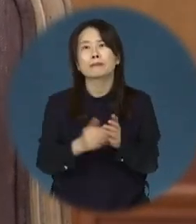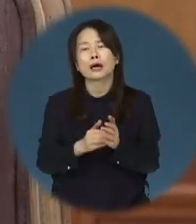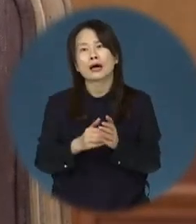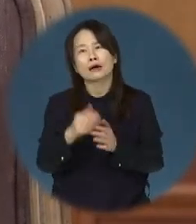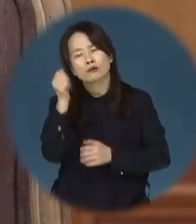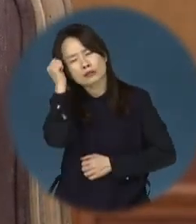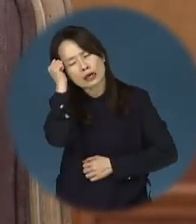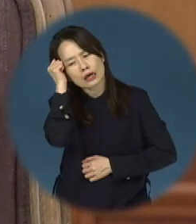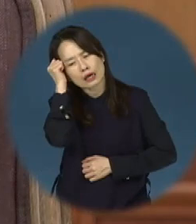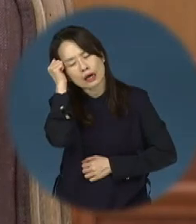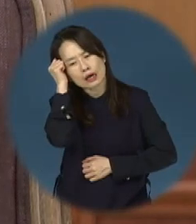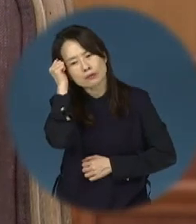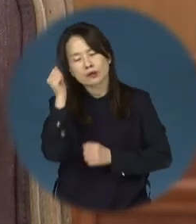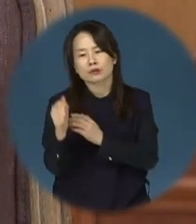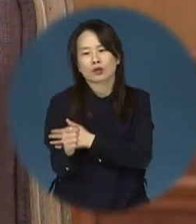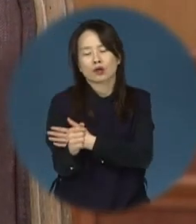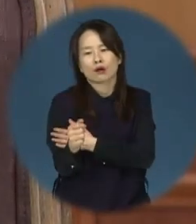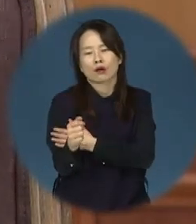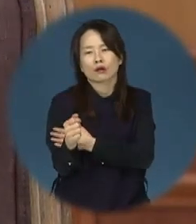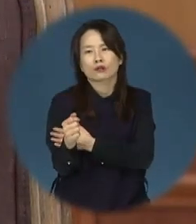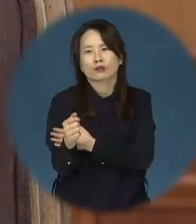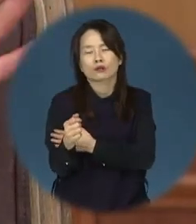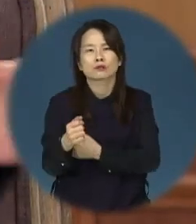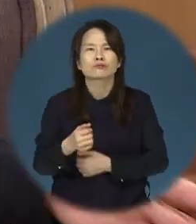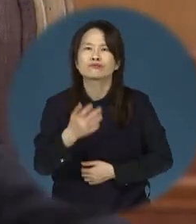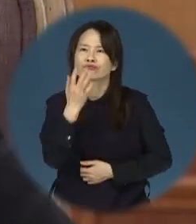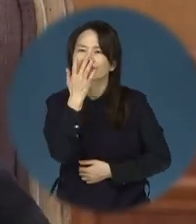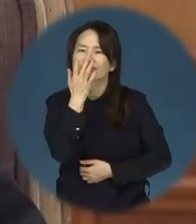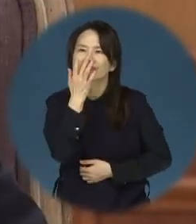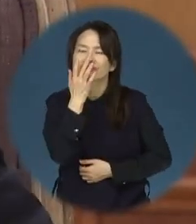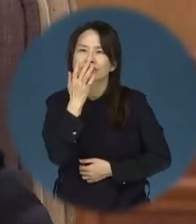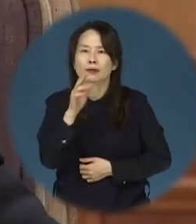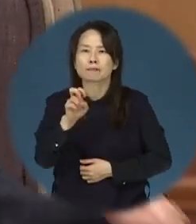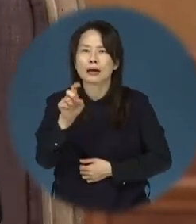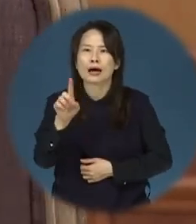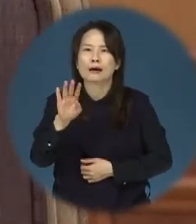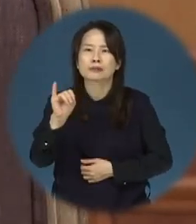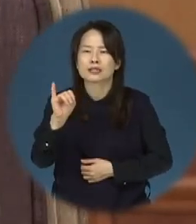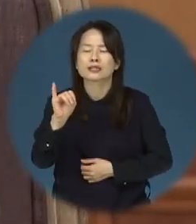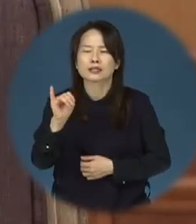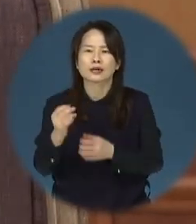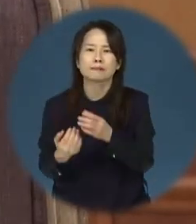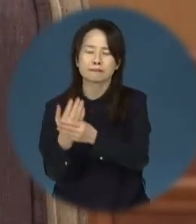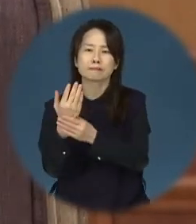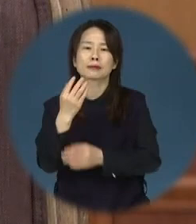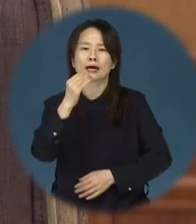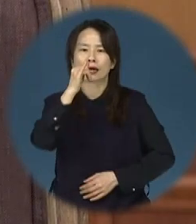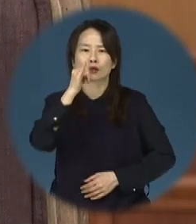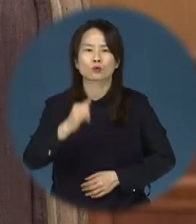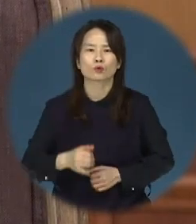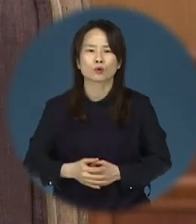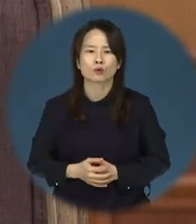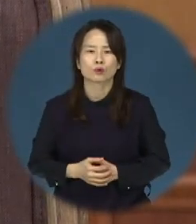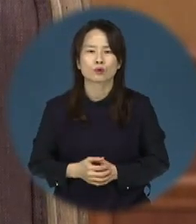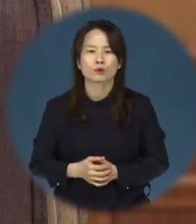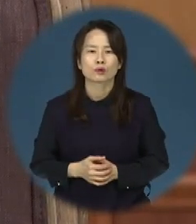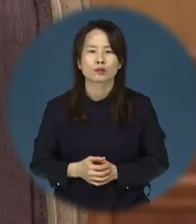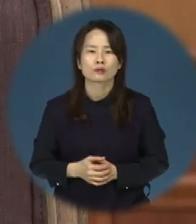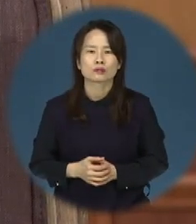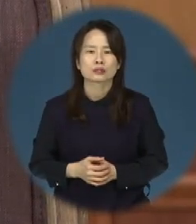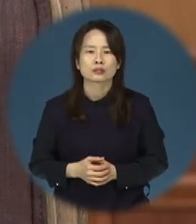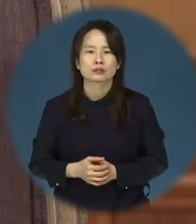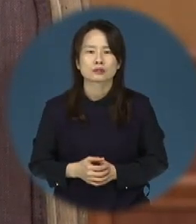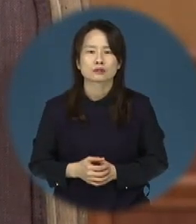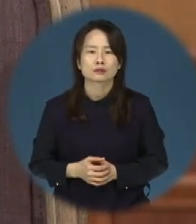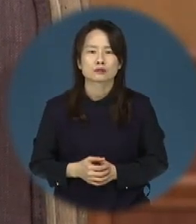이렇게 눌리면 이제 마비가 많이 와요. 그렇겠죠. 그래서 이렇게 팔다리 마비가 이렇게 와 있는 분들도 있고 그리고